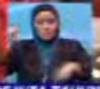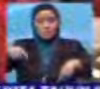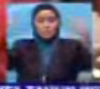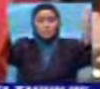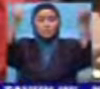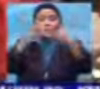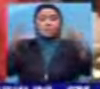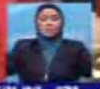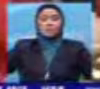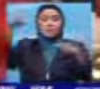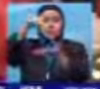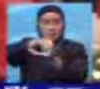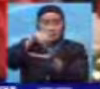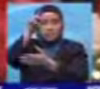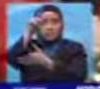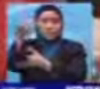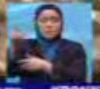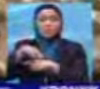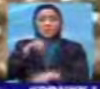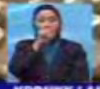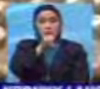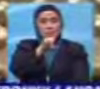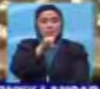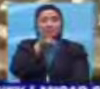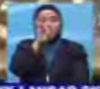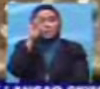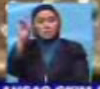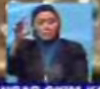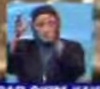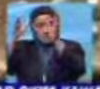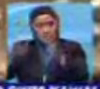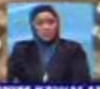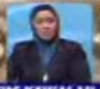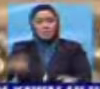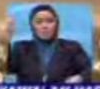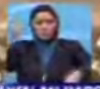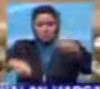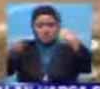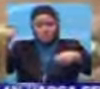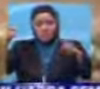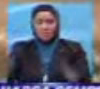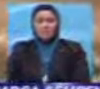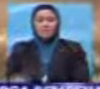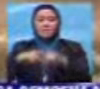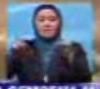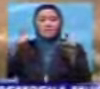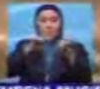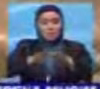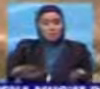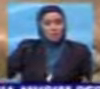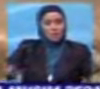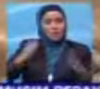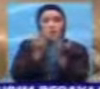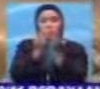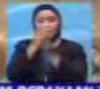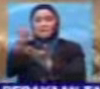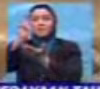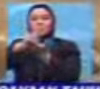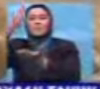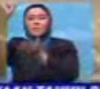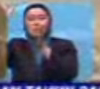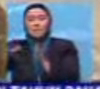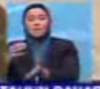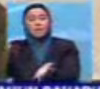Sebanyak 388 pemain gendang terdiri daripada pelajar sekolah dan penuntut universiti terlibat sekaligus mencipta